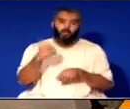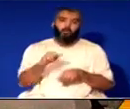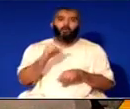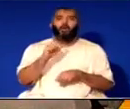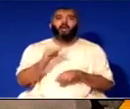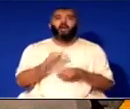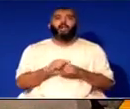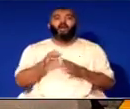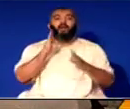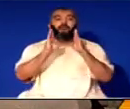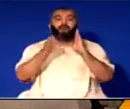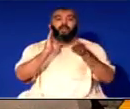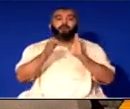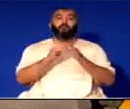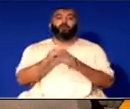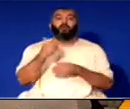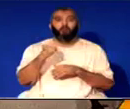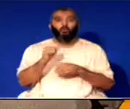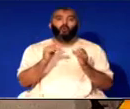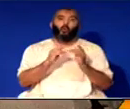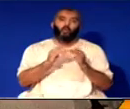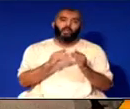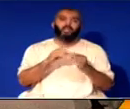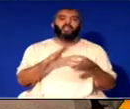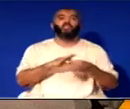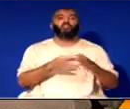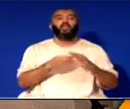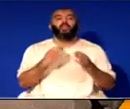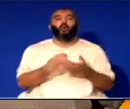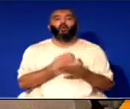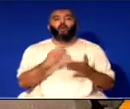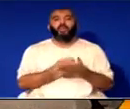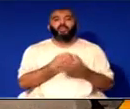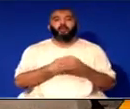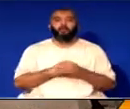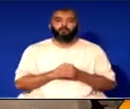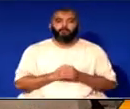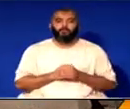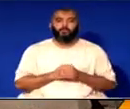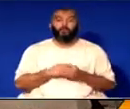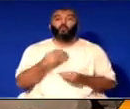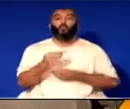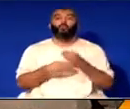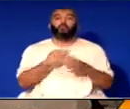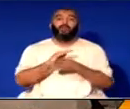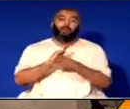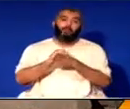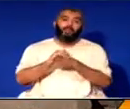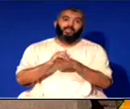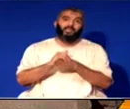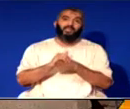التواصل الاجتماعي الخاصة بقناة القرآن الكريم، أو عن طريق البريد الإلكتروني